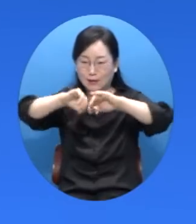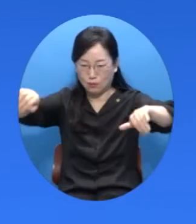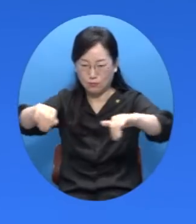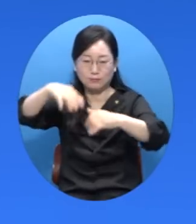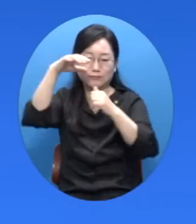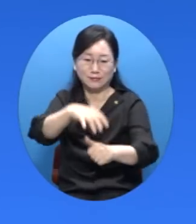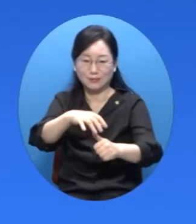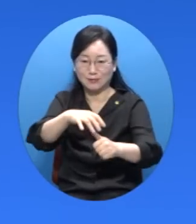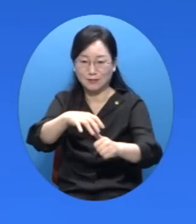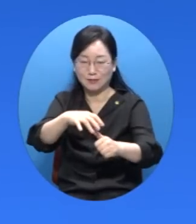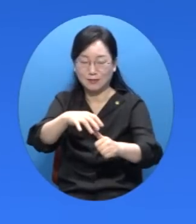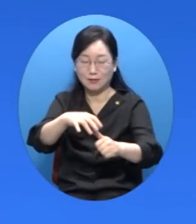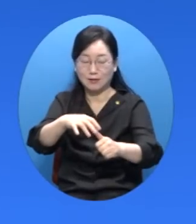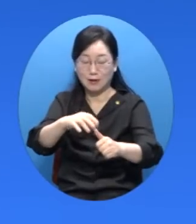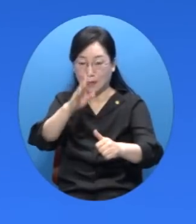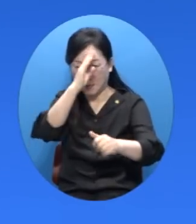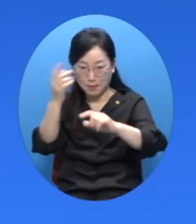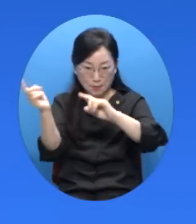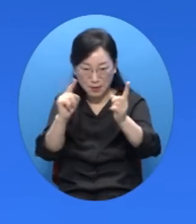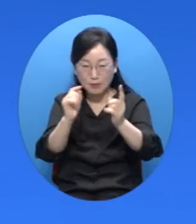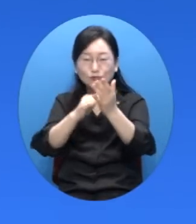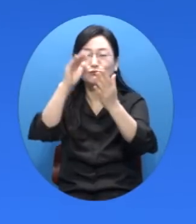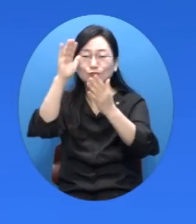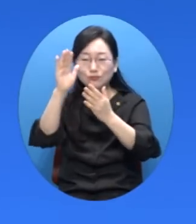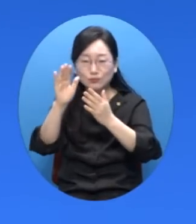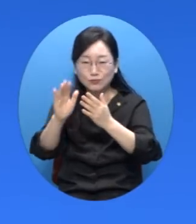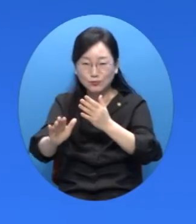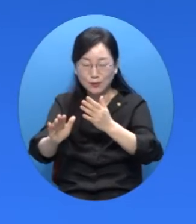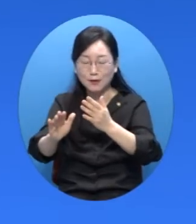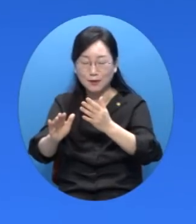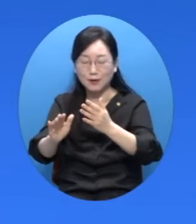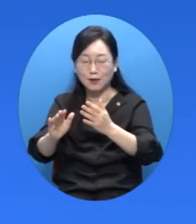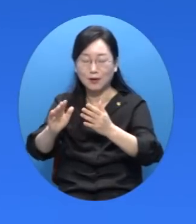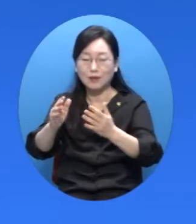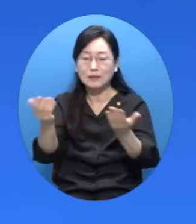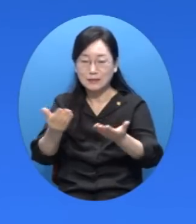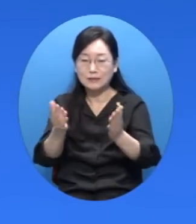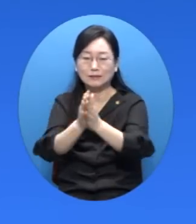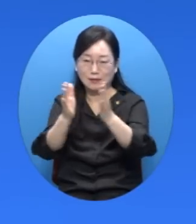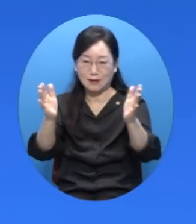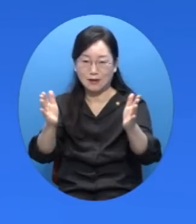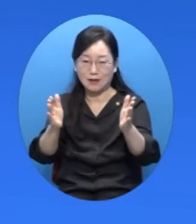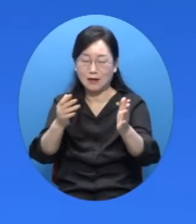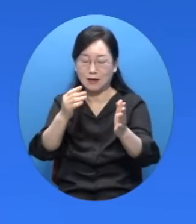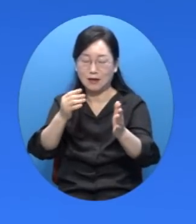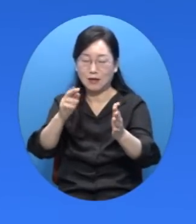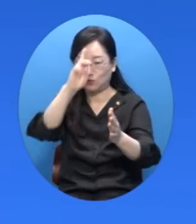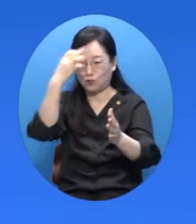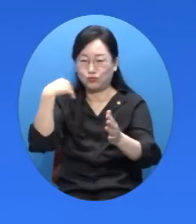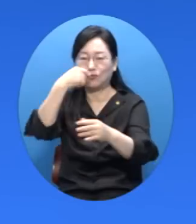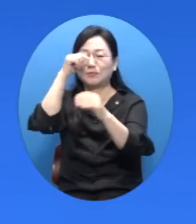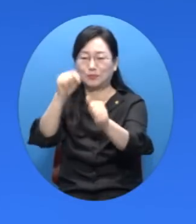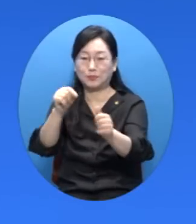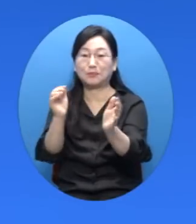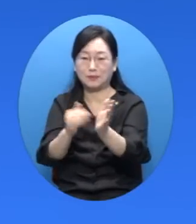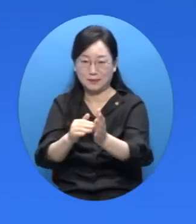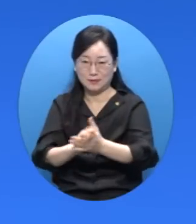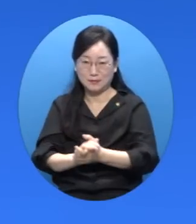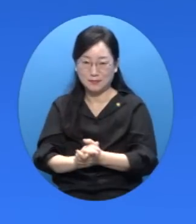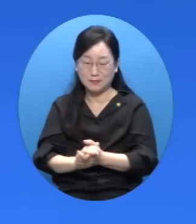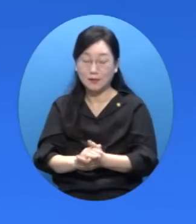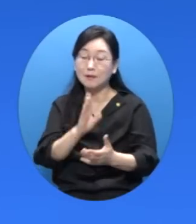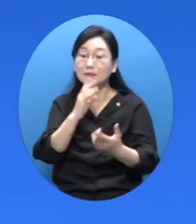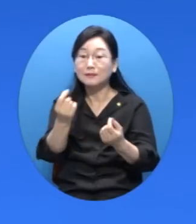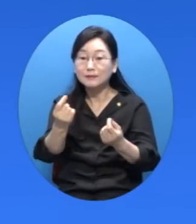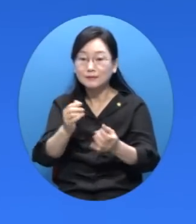나아진 상태가 된 다음 다시 원상복귀할 수 있도록 그렇게 지침을 내리기도 했습니다.